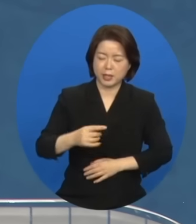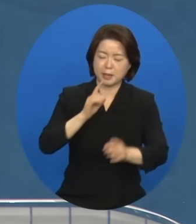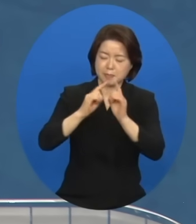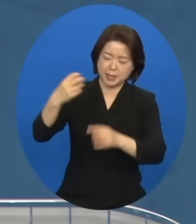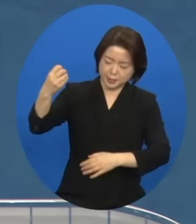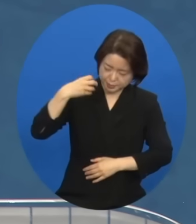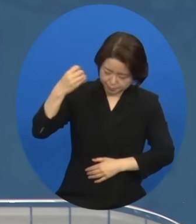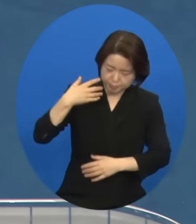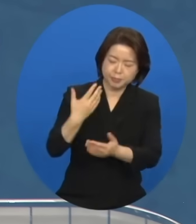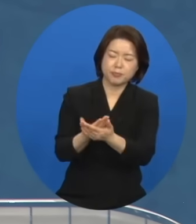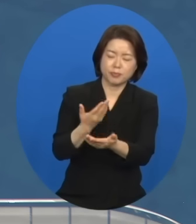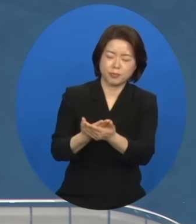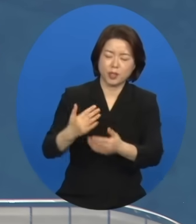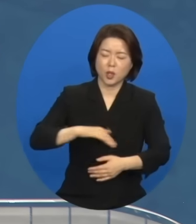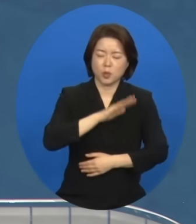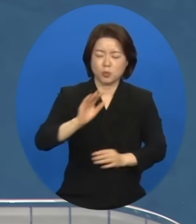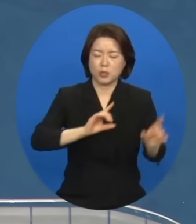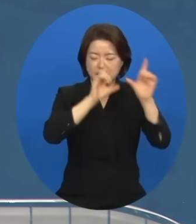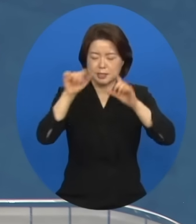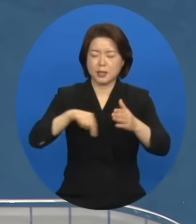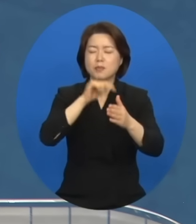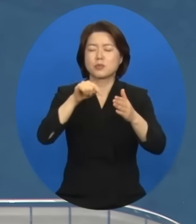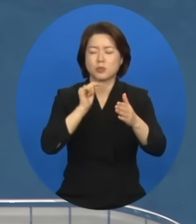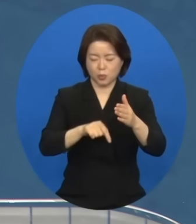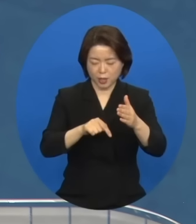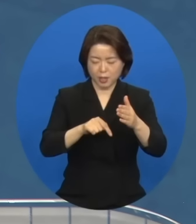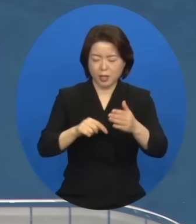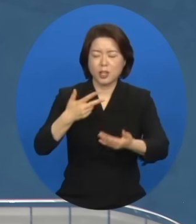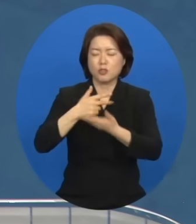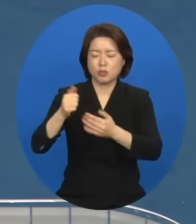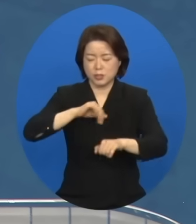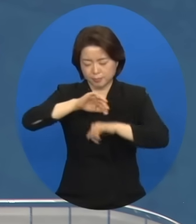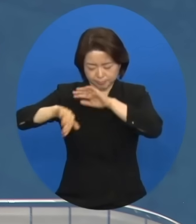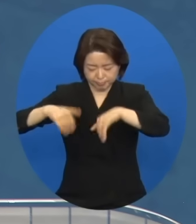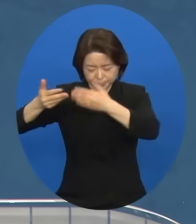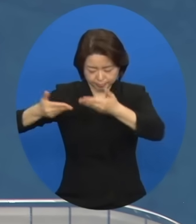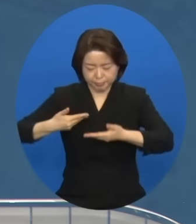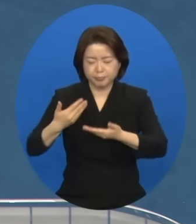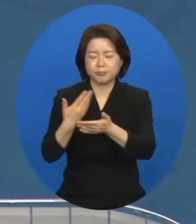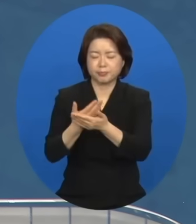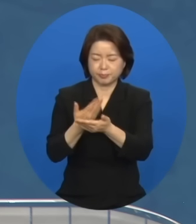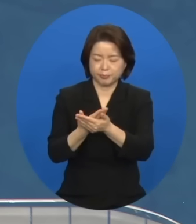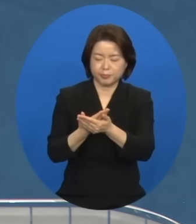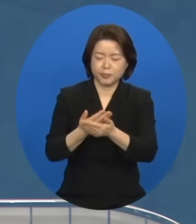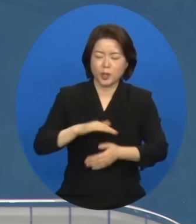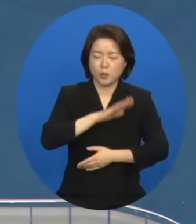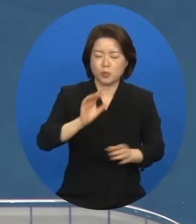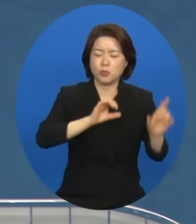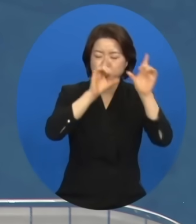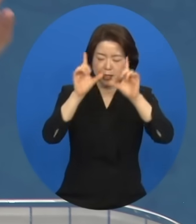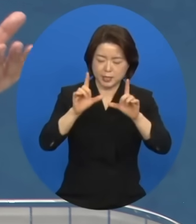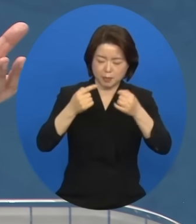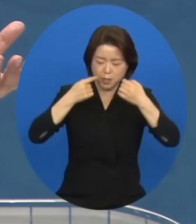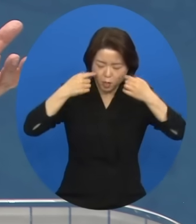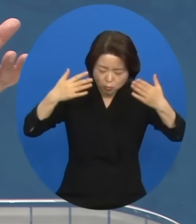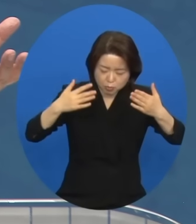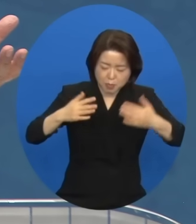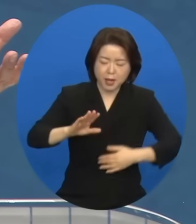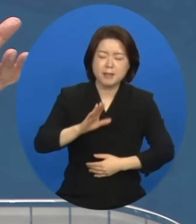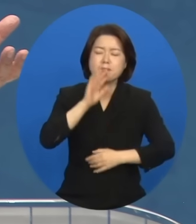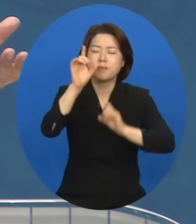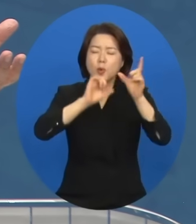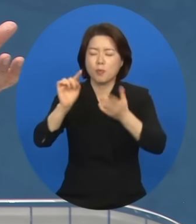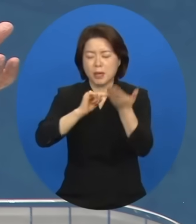말씀하소서. 우리의 삶 속에 주님 간섭하소서. 하나님이 우리의 삶에 분명한 현실이